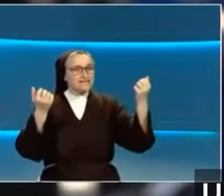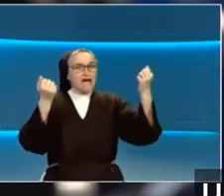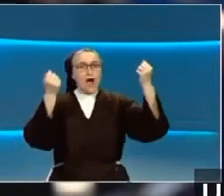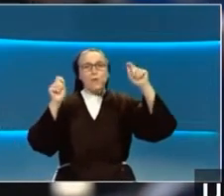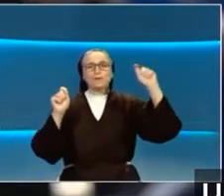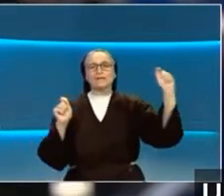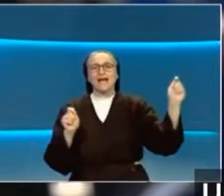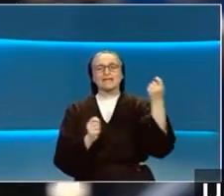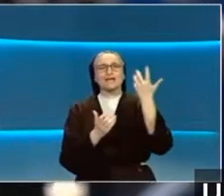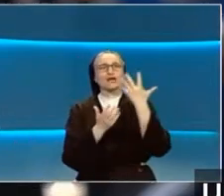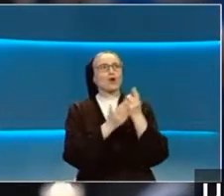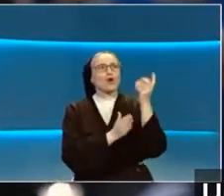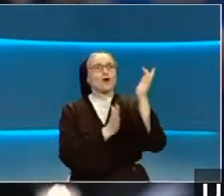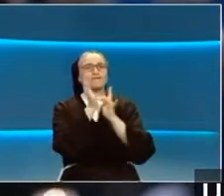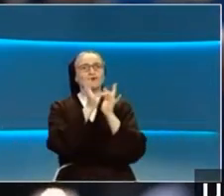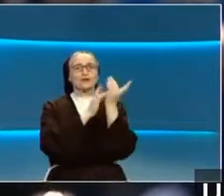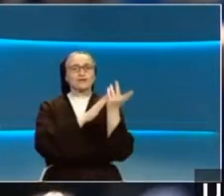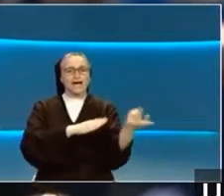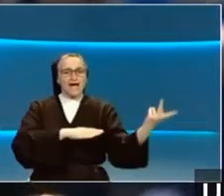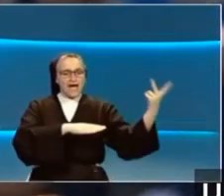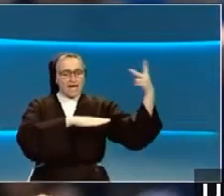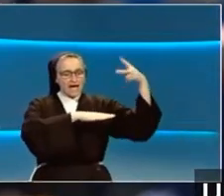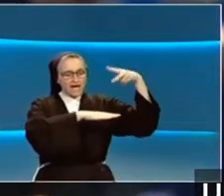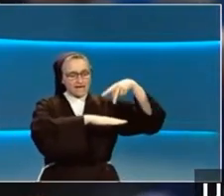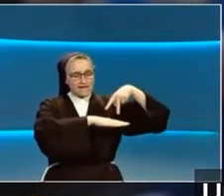tuba in sone et